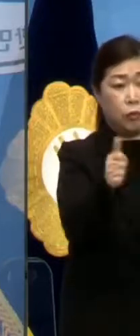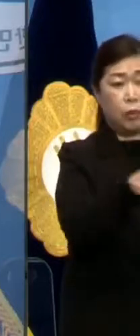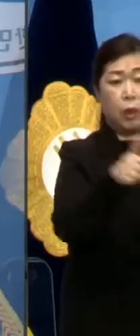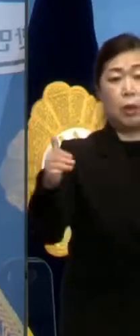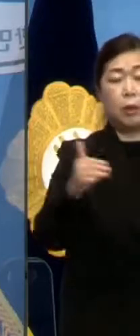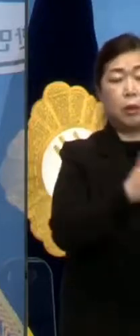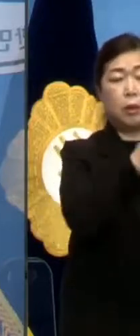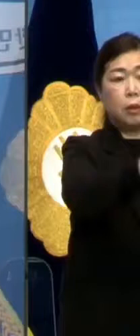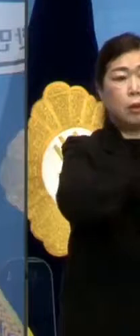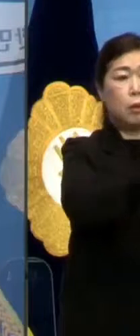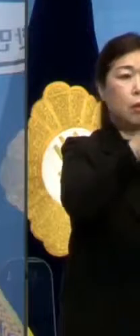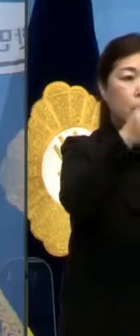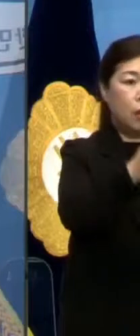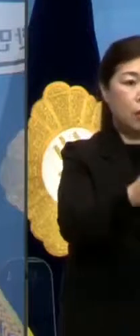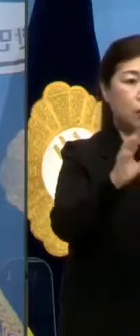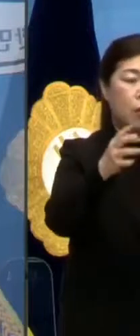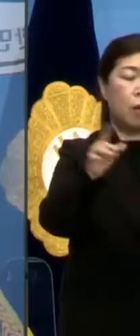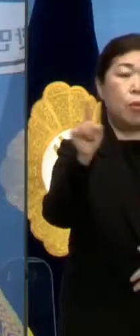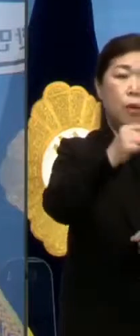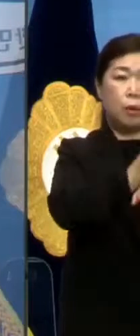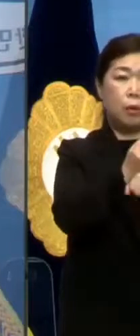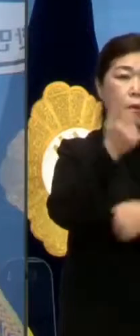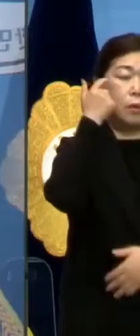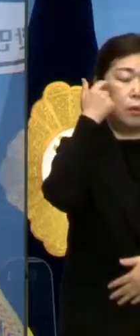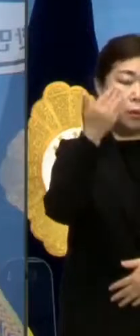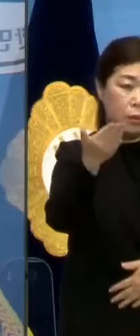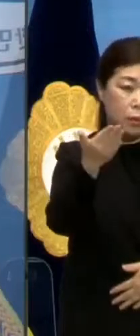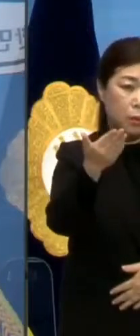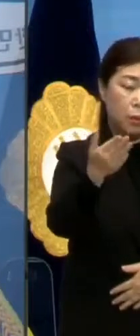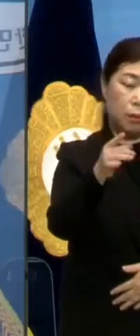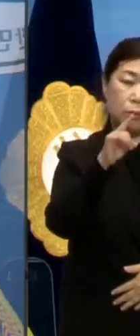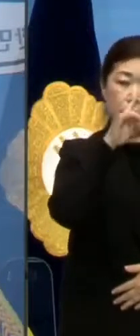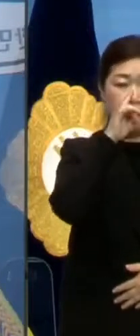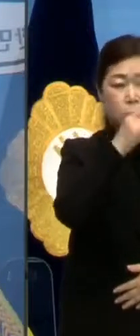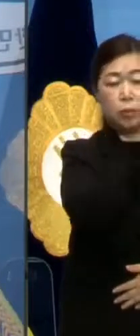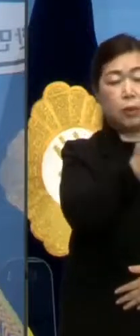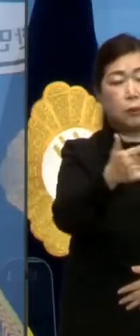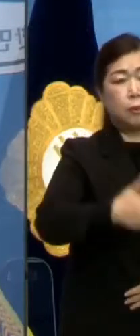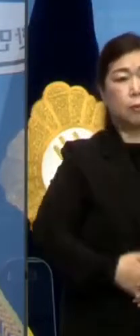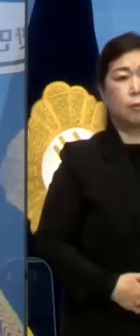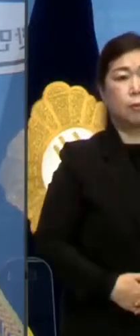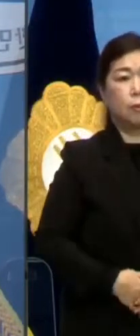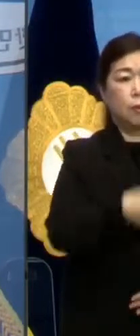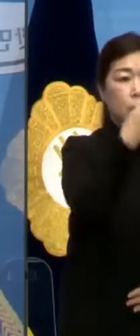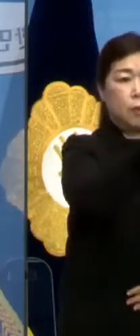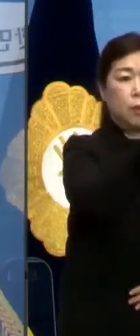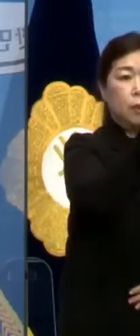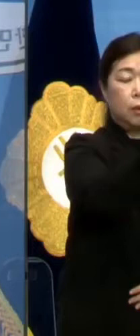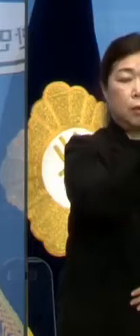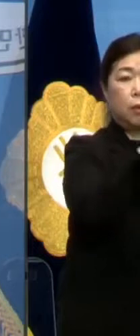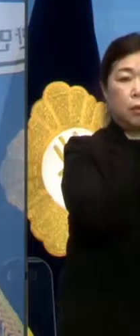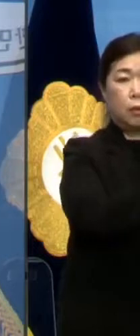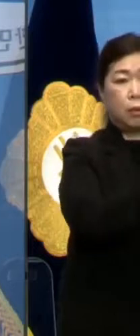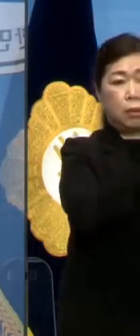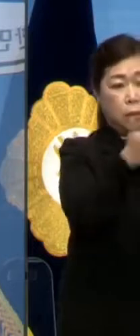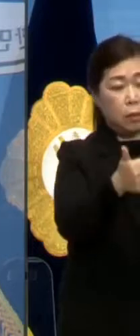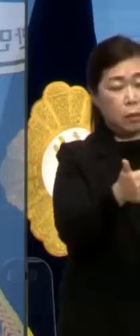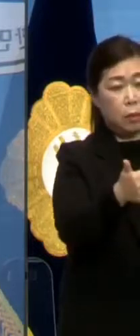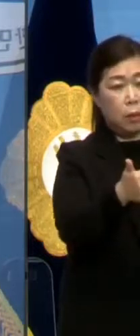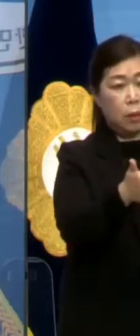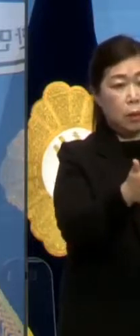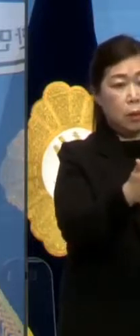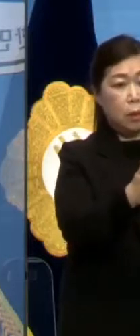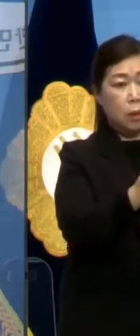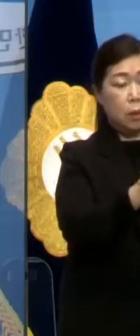2년 동안 국가는 뭘 했는지 묻지 않을 수 없습니다. 2019년 4만 건의